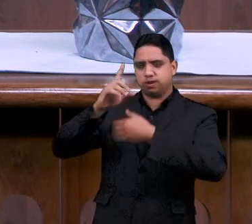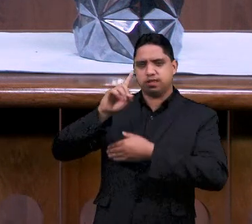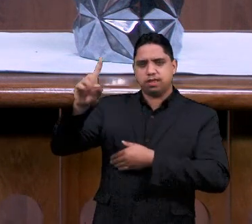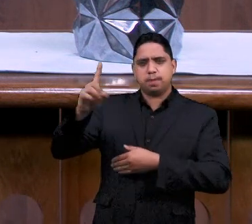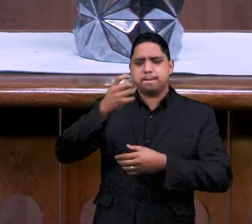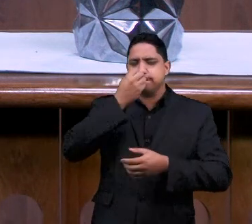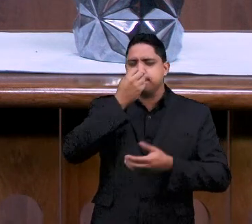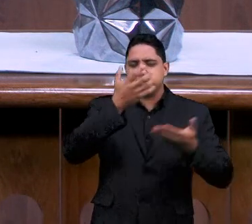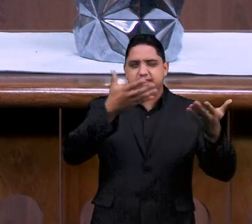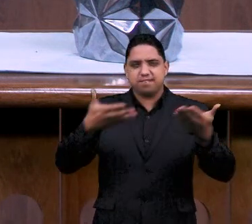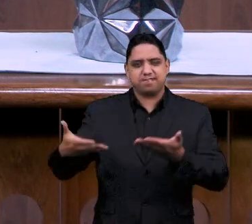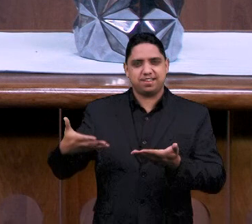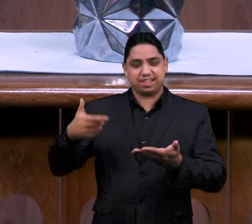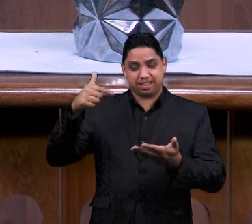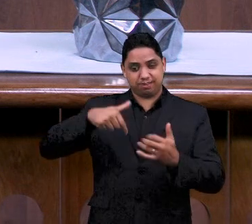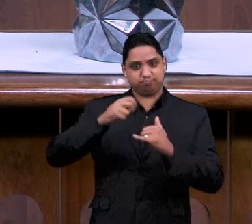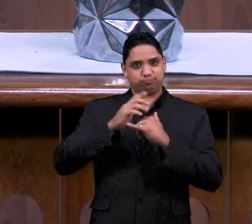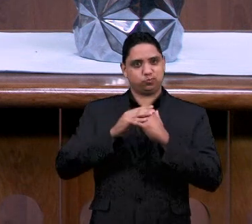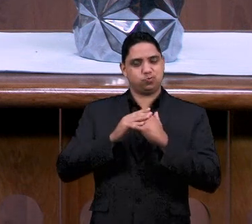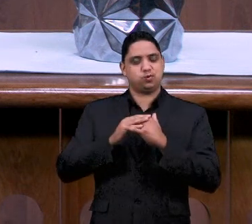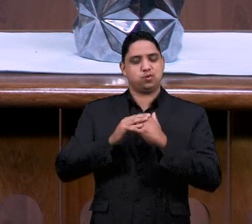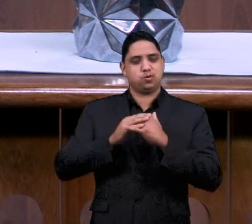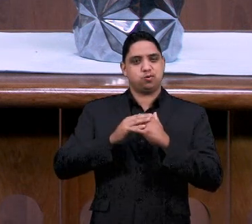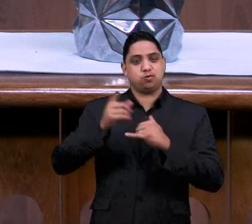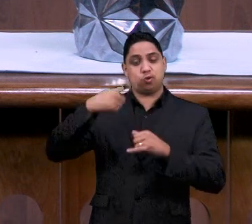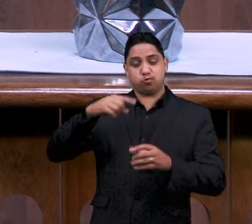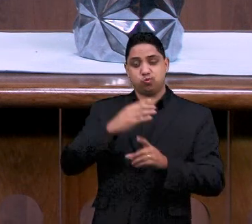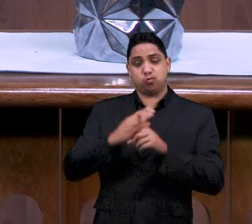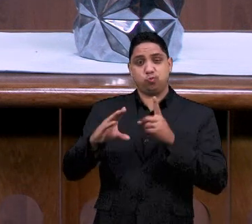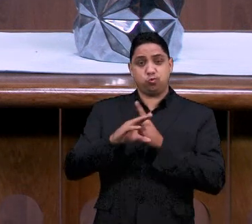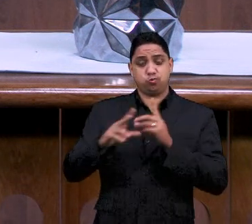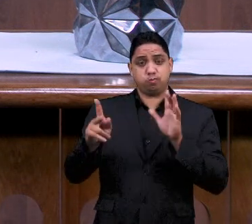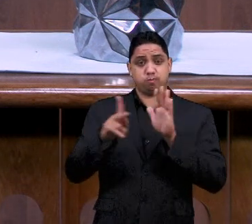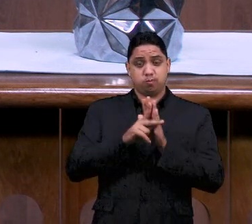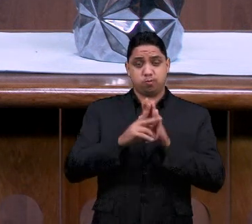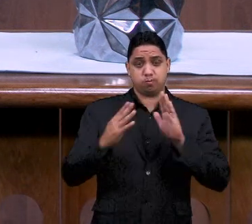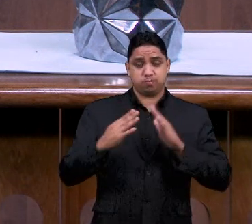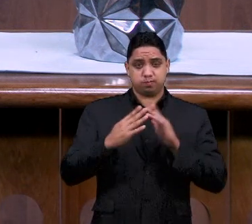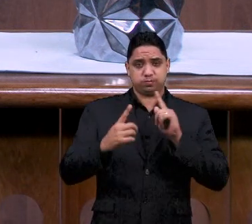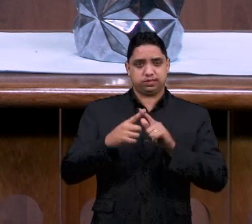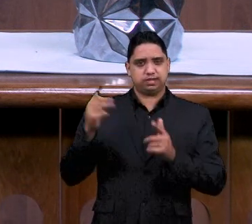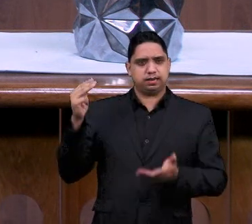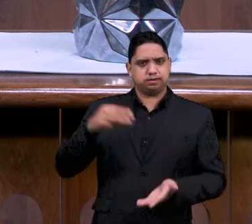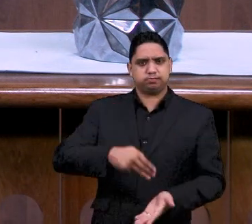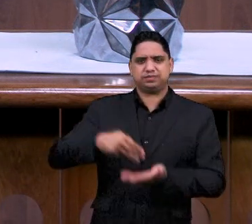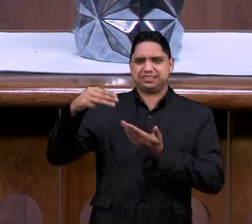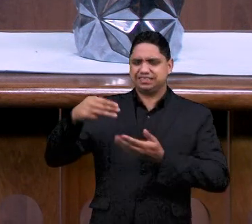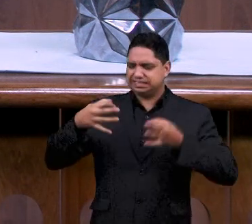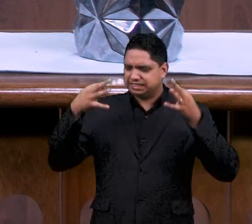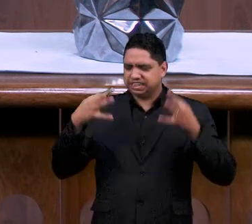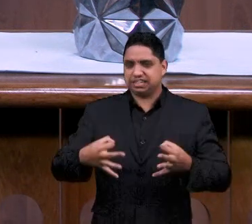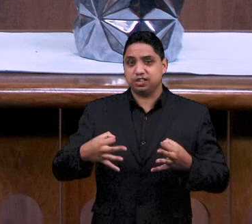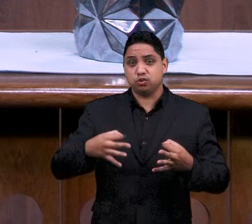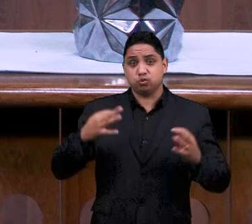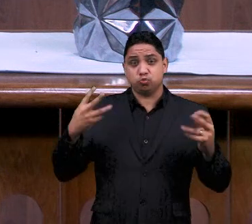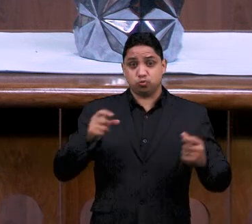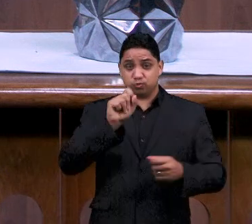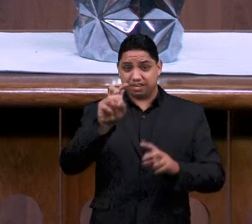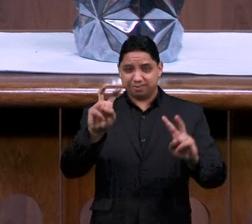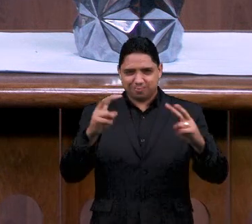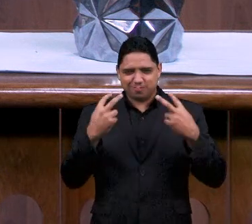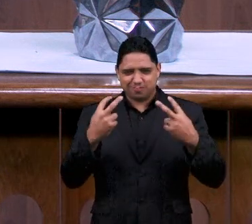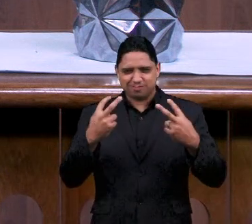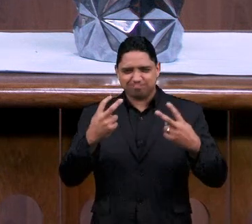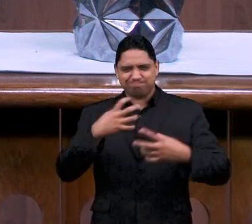Seigneur. Sois bienvenue dans notre canal, sois bienvenue au culte de l'Église chrétienne Maranatha. Certainement la parole, ce que vous allez entendre et